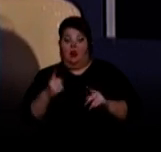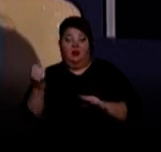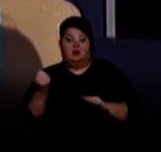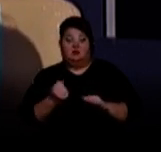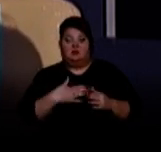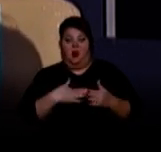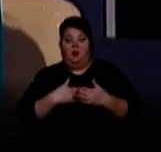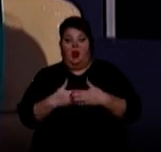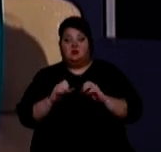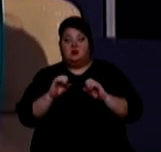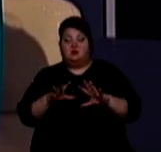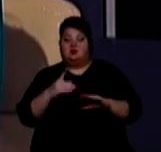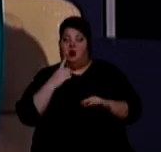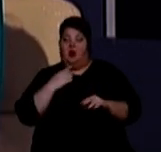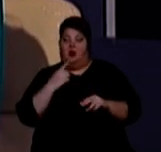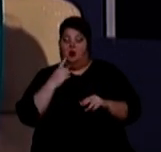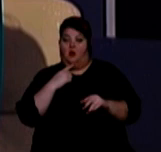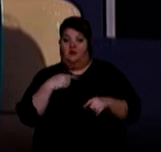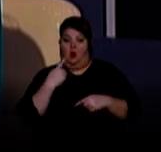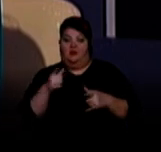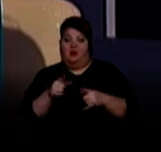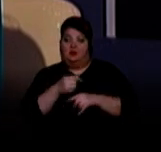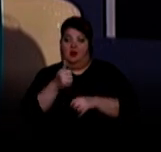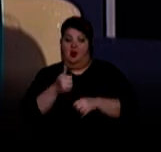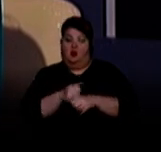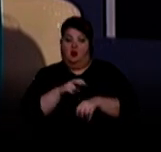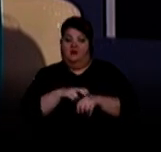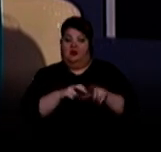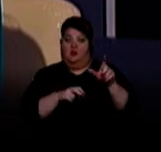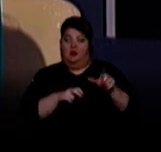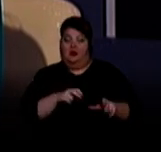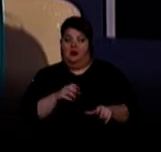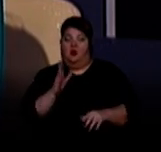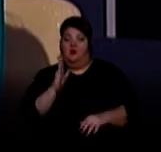благодійної здачі крові говорили з головним лікарем Полтавської обласної станції переливання